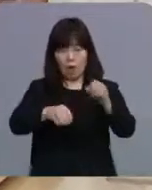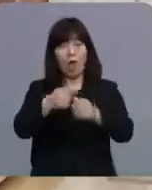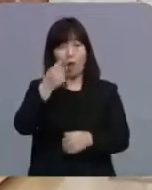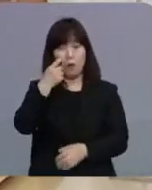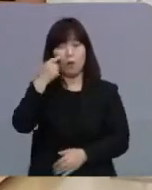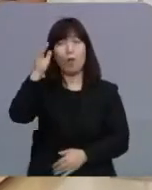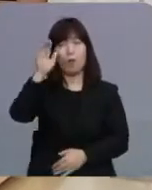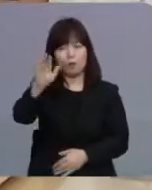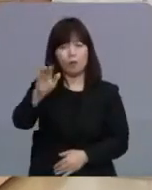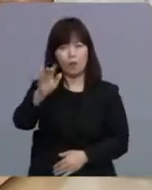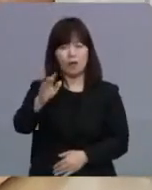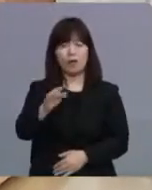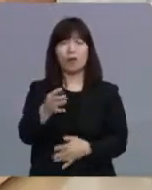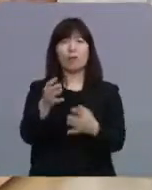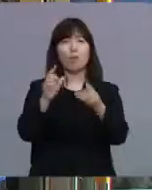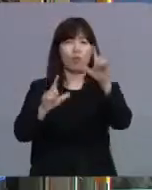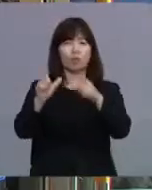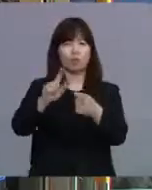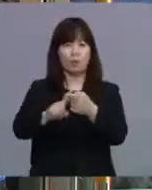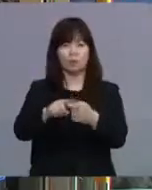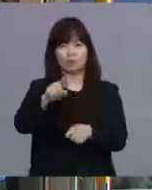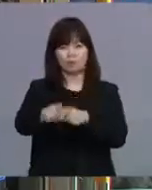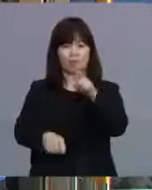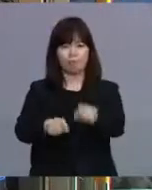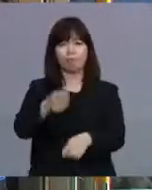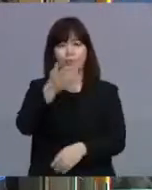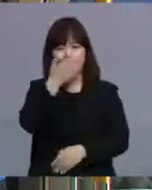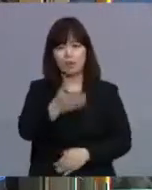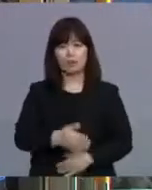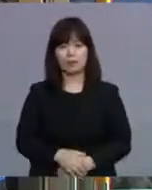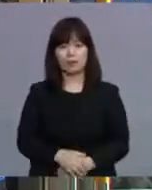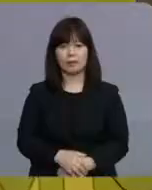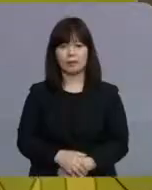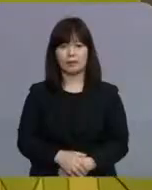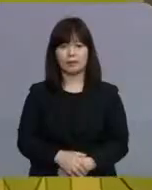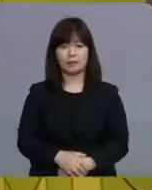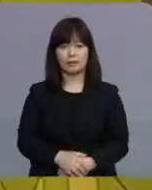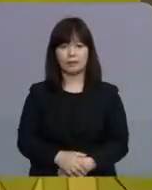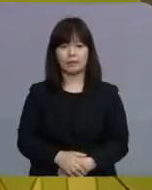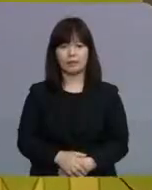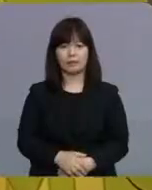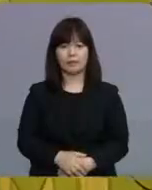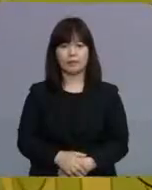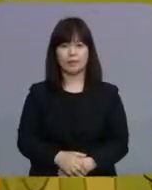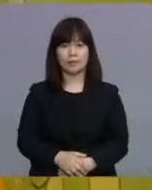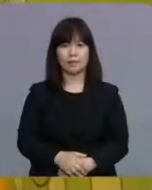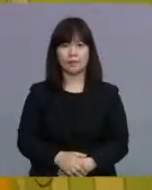미래의 과학자, 수학자의 길에 한 걸음 다가서고 있습니다. KBS 뉴스 오중호입니다.